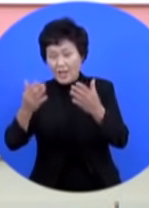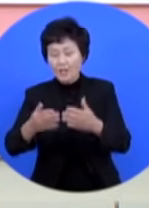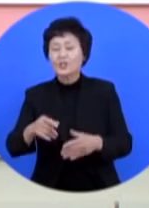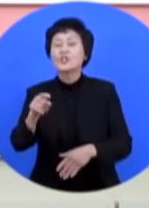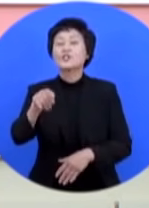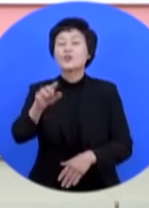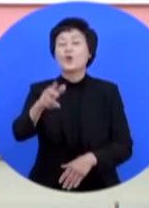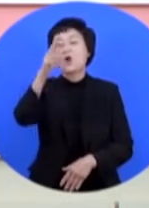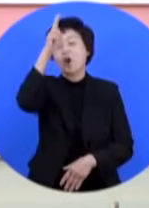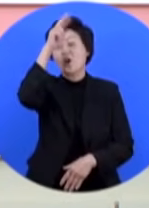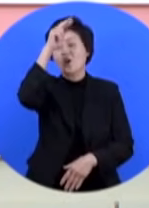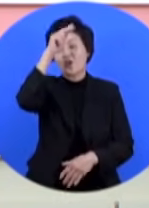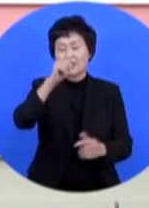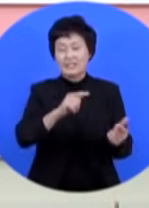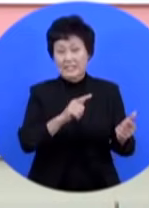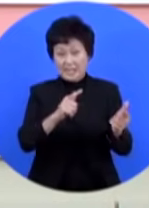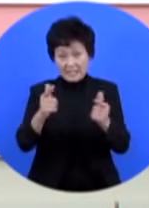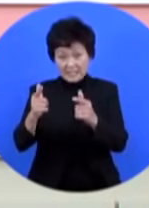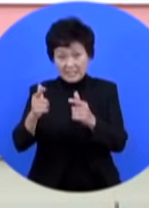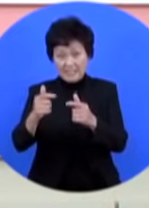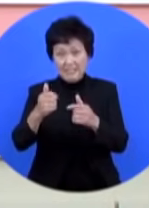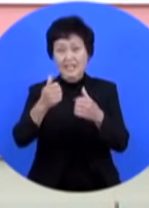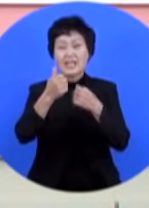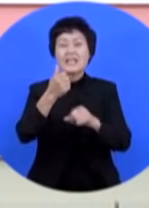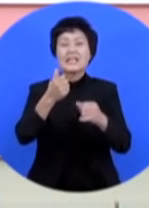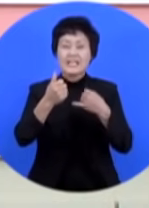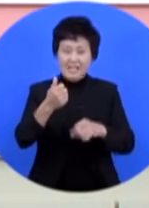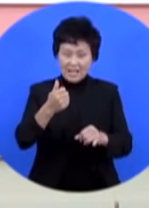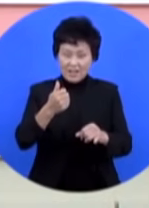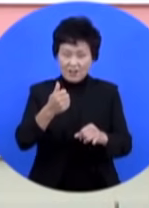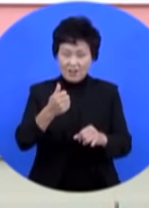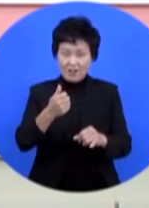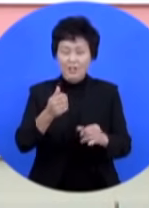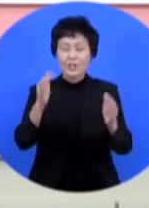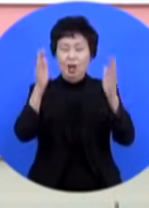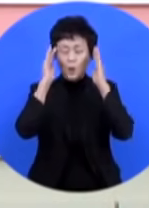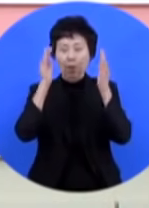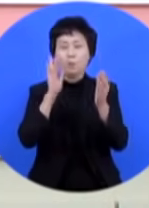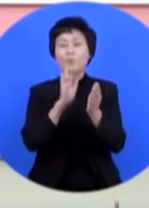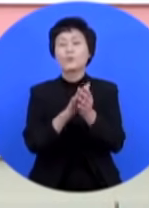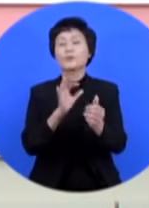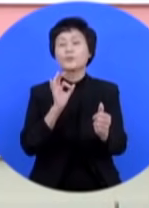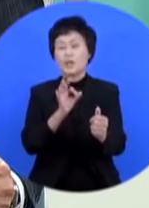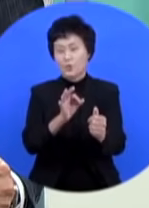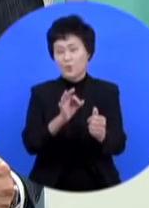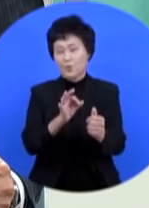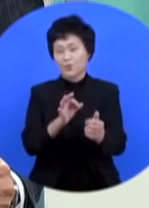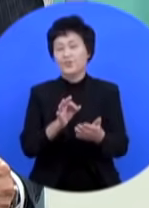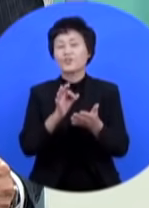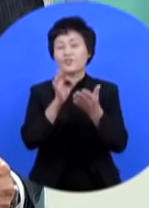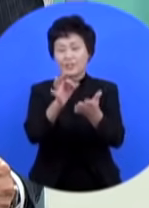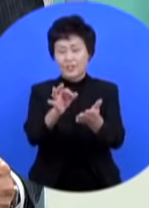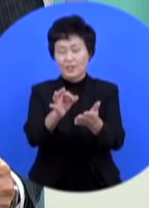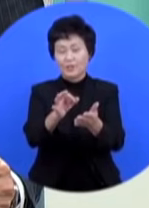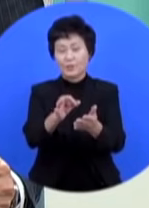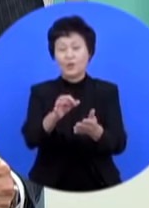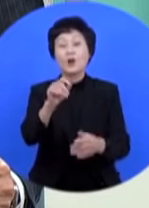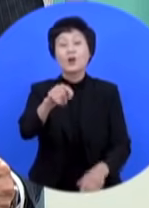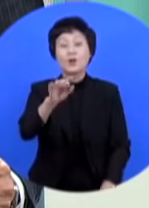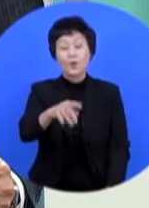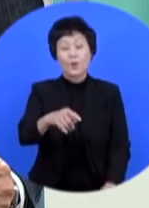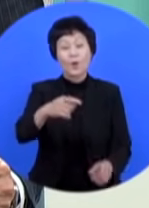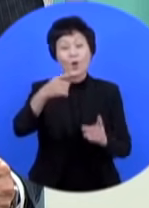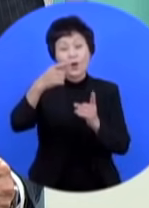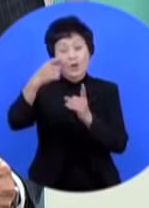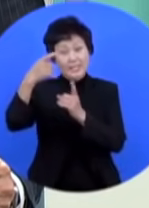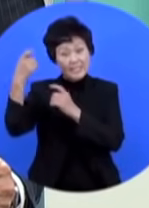경찰관 그 자녀들의 장학금도 전달식을 현지에서 가졌습니다. 그래서 현지에 이러한 그 기념 사업들이 현지 신문에